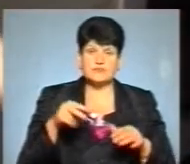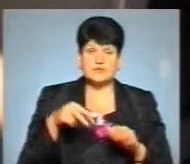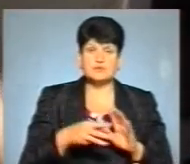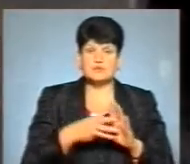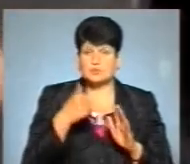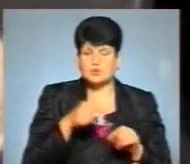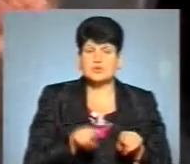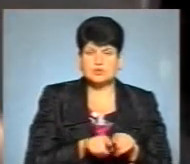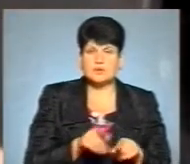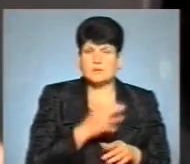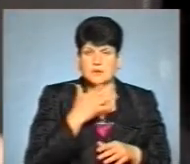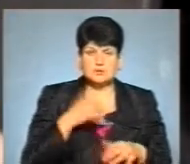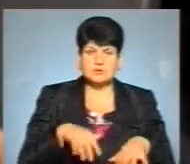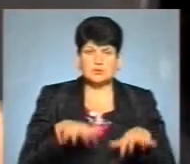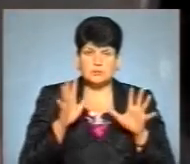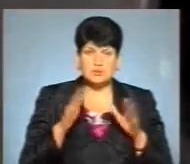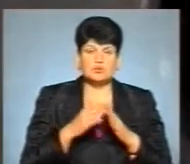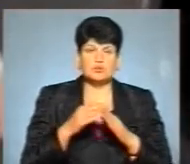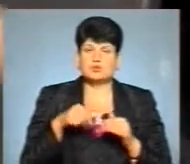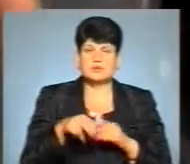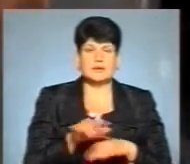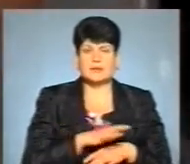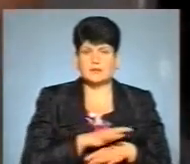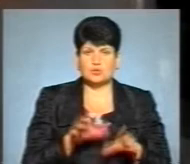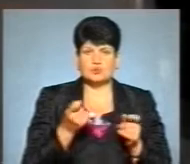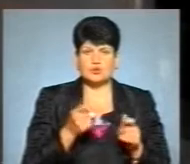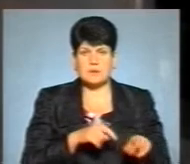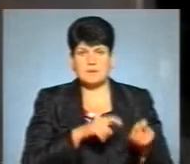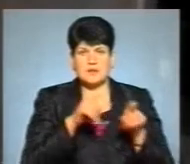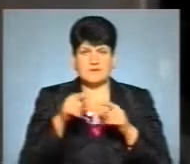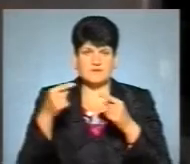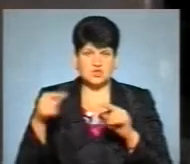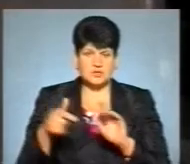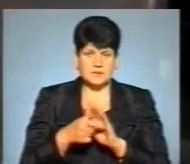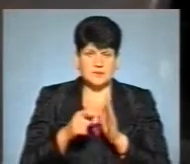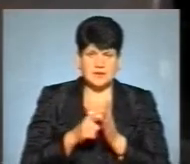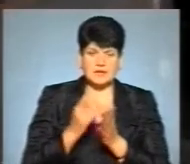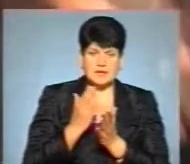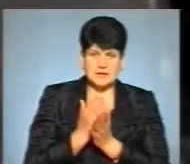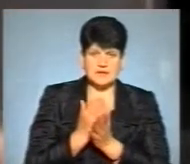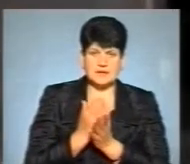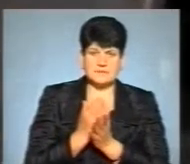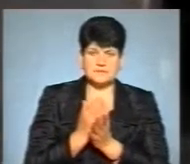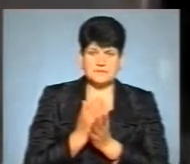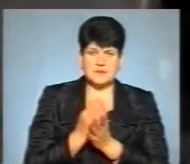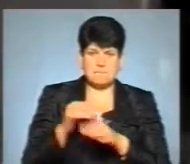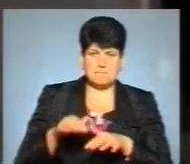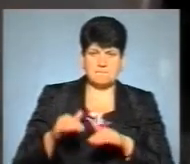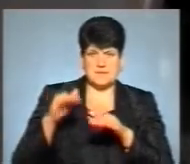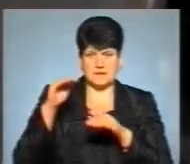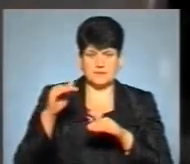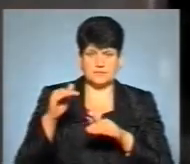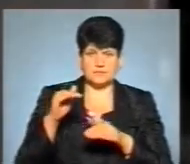затопило, і цього року. З дому не будемо де йти. Трохи переберемося. В другу там кімната є одна, щоб, бо піднято трохи